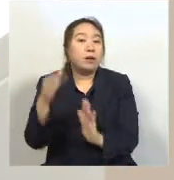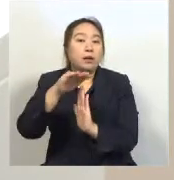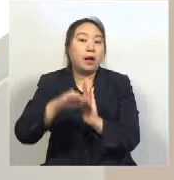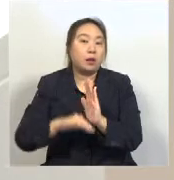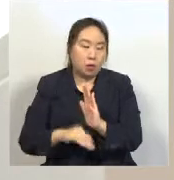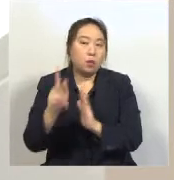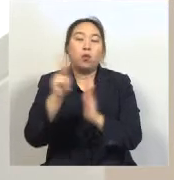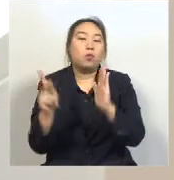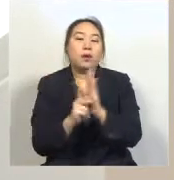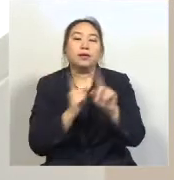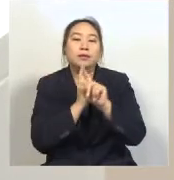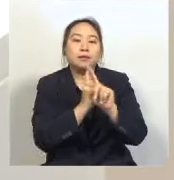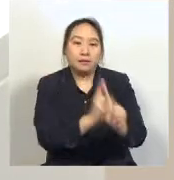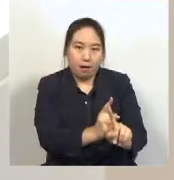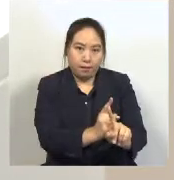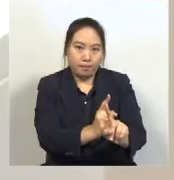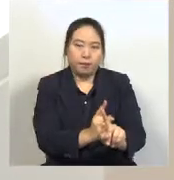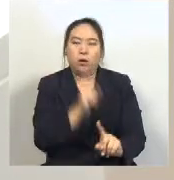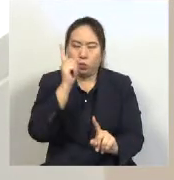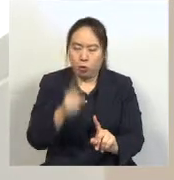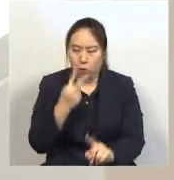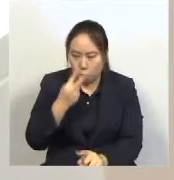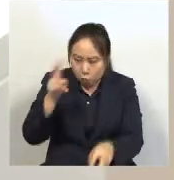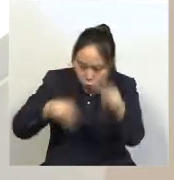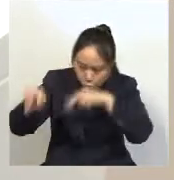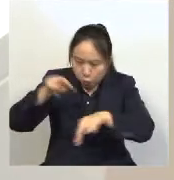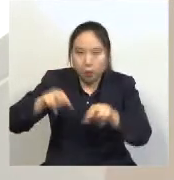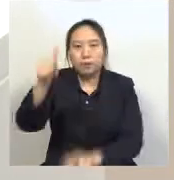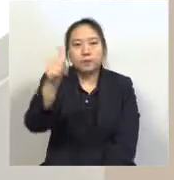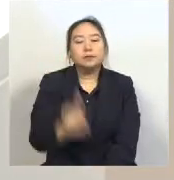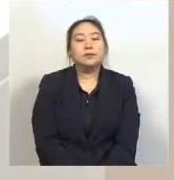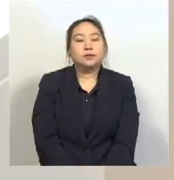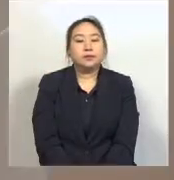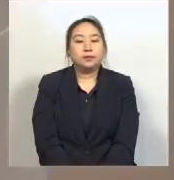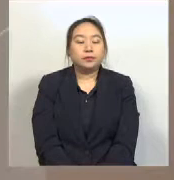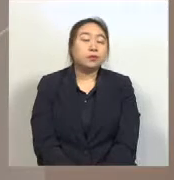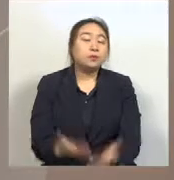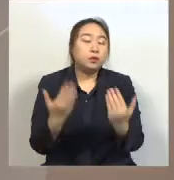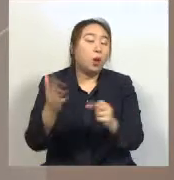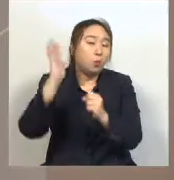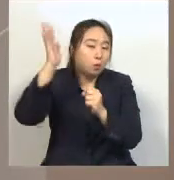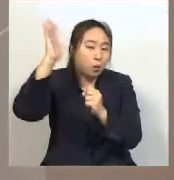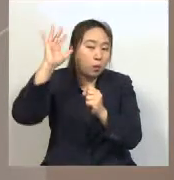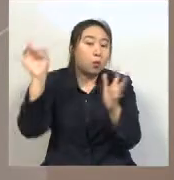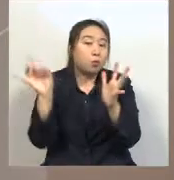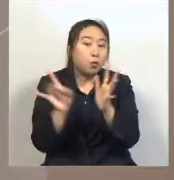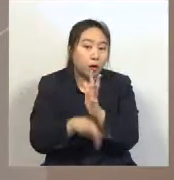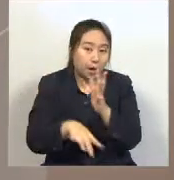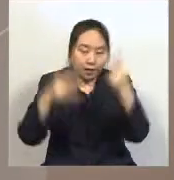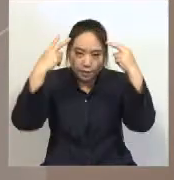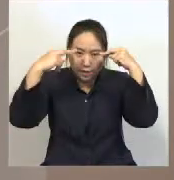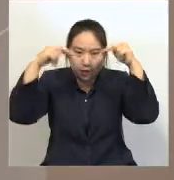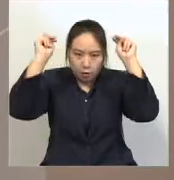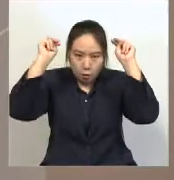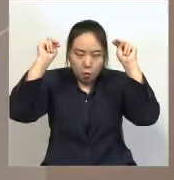กฎเกณฑ์ที่กฎหมายกำหนดแล้วก็จะต้องมีความโปร่งใสค่ะในวันสุดท้ายของการอภิปรายค่ะท่านนายกรัฐมนตรี